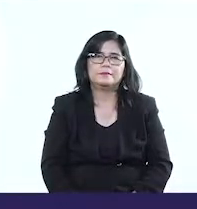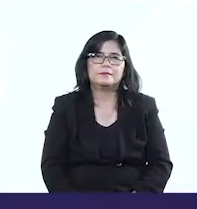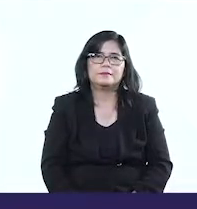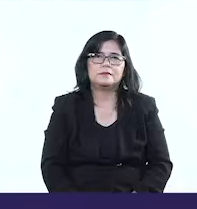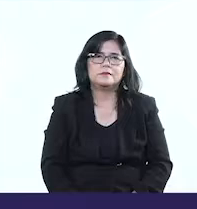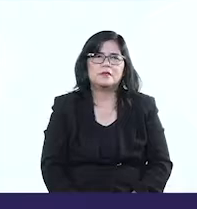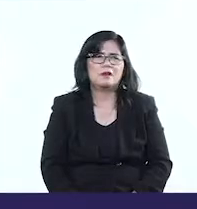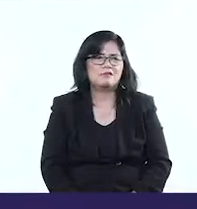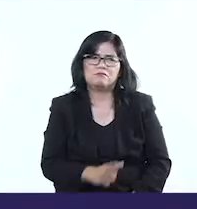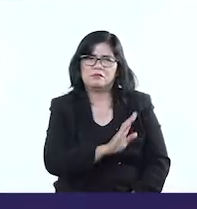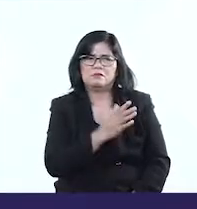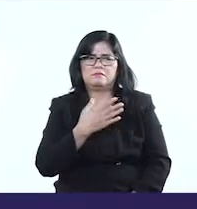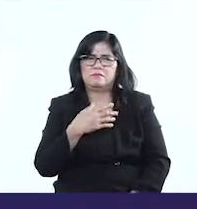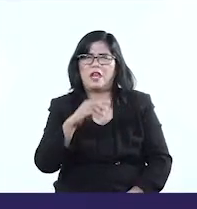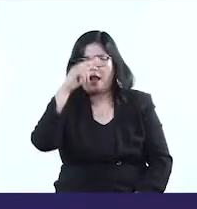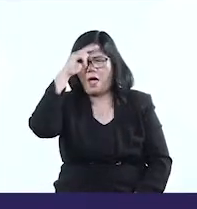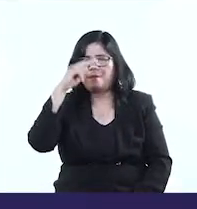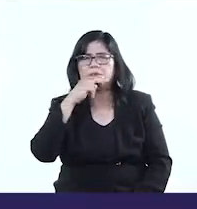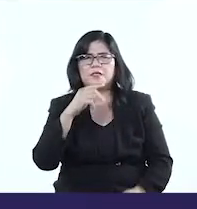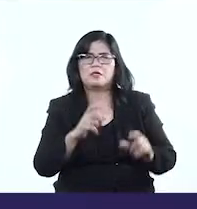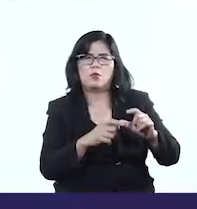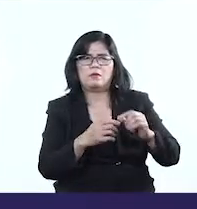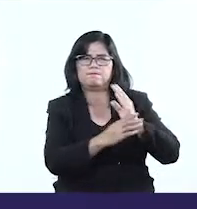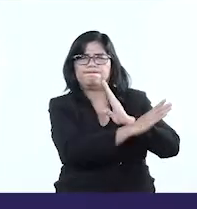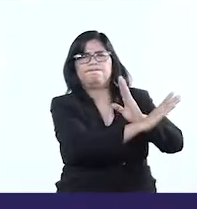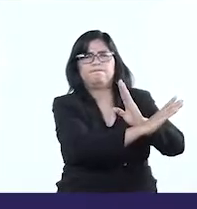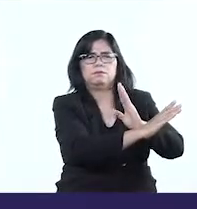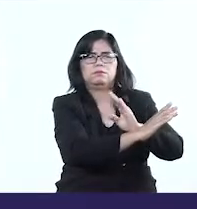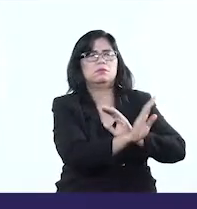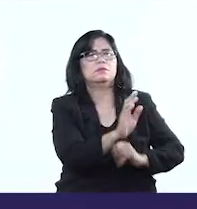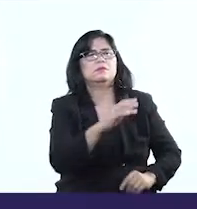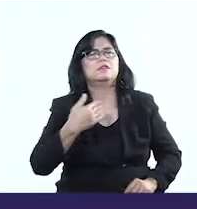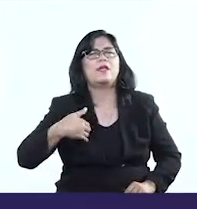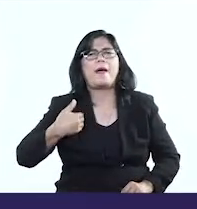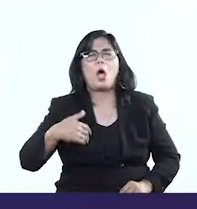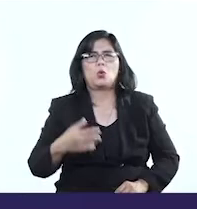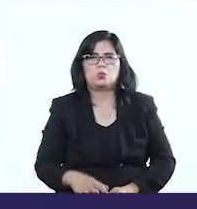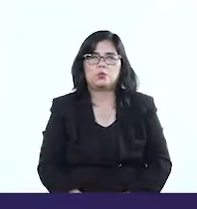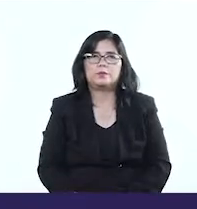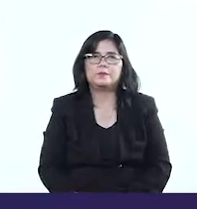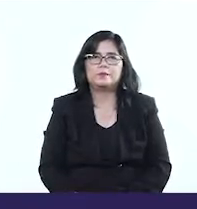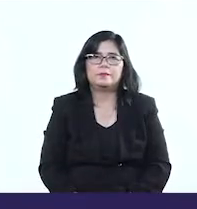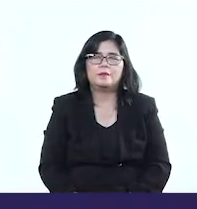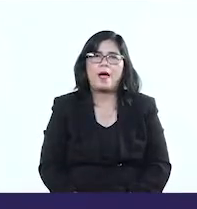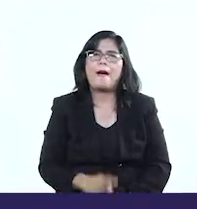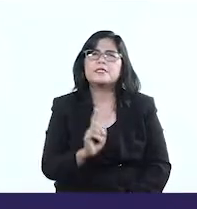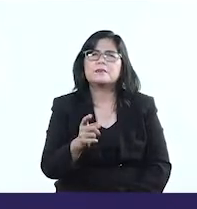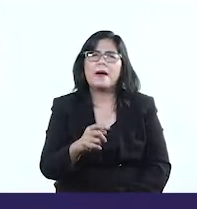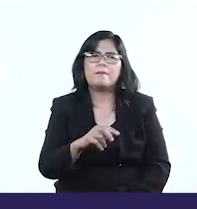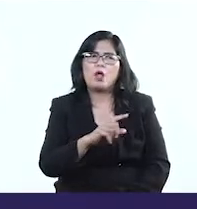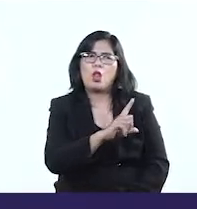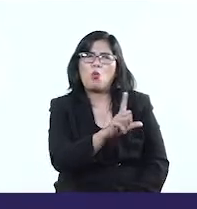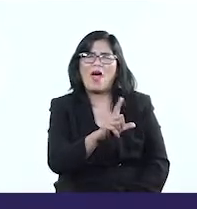Hai aku tidak menerimanya Hai Aku menolaknya hai lalu kemudian Hai